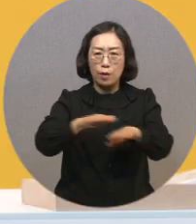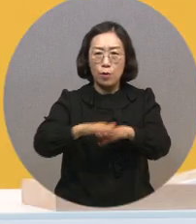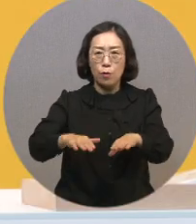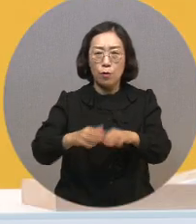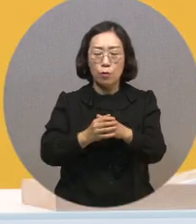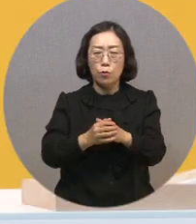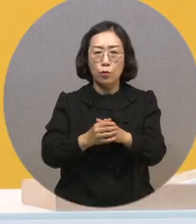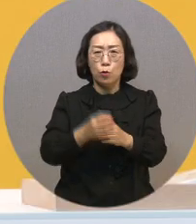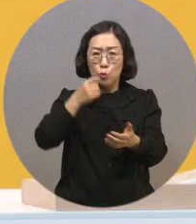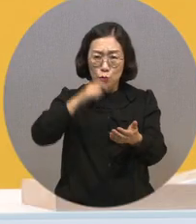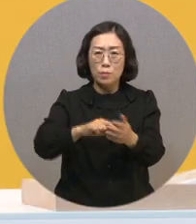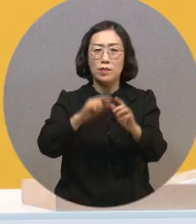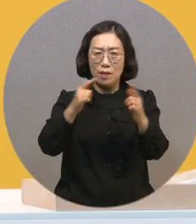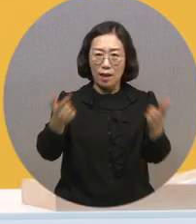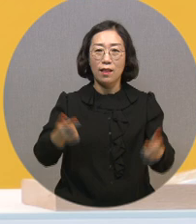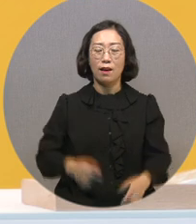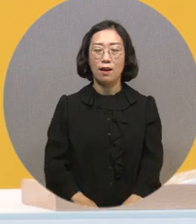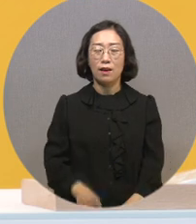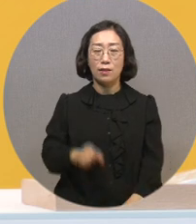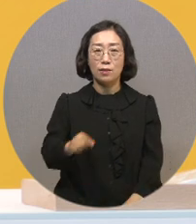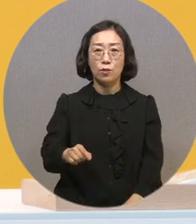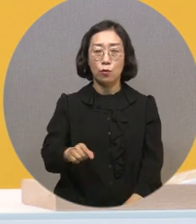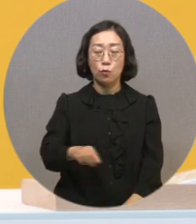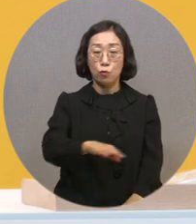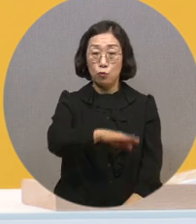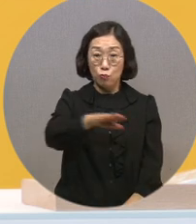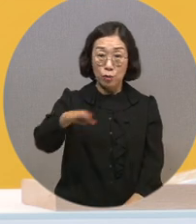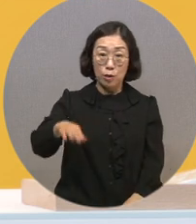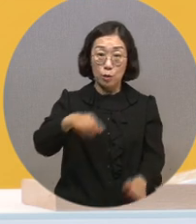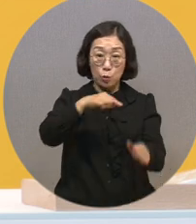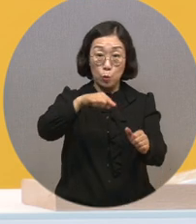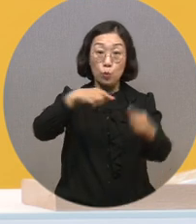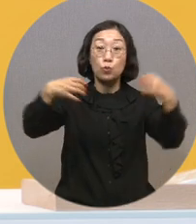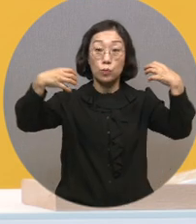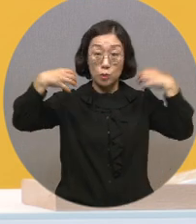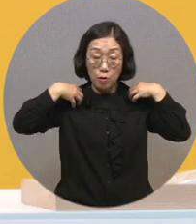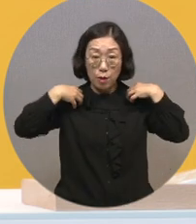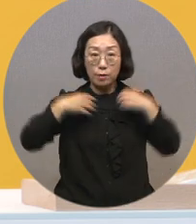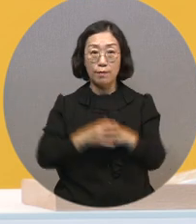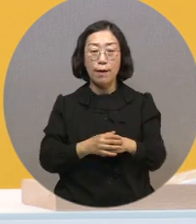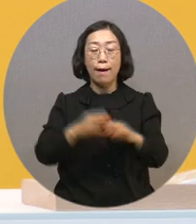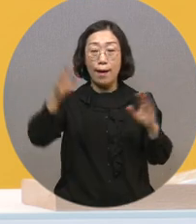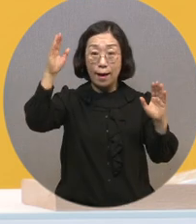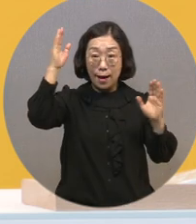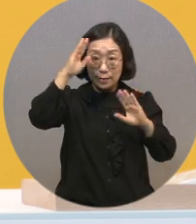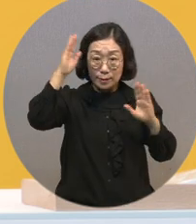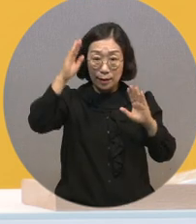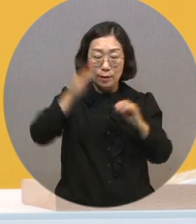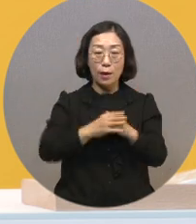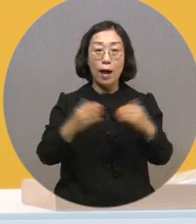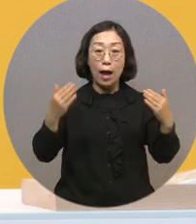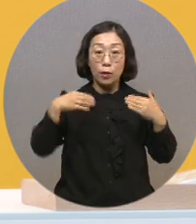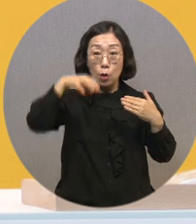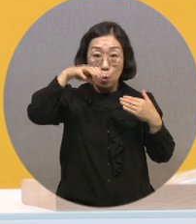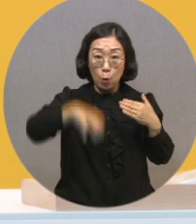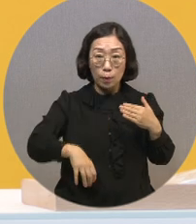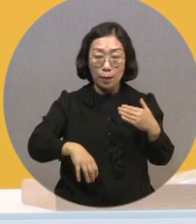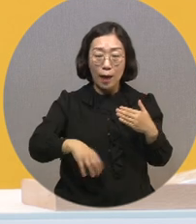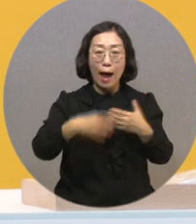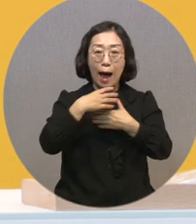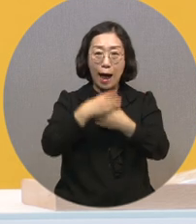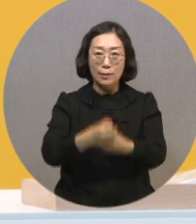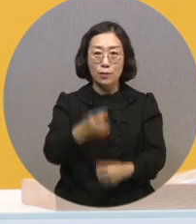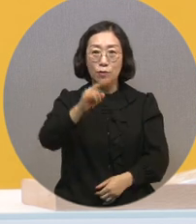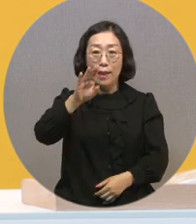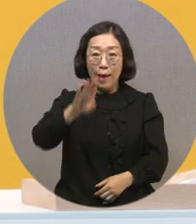부산 교육청에서는 이 625군데의 모든 학교를 안전망을 구축해서 안전 앱을 지금 만들었잖아요. 아,